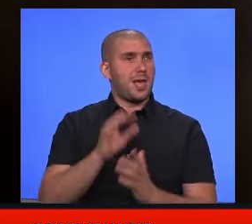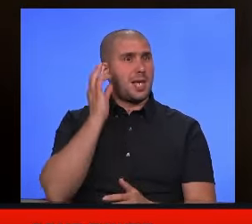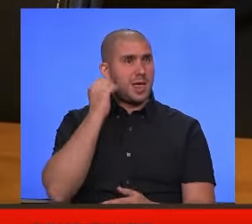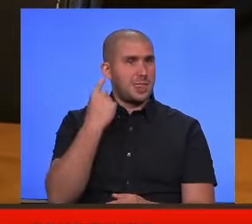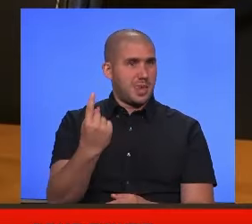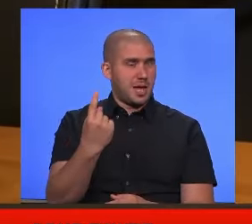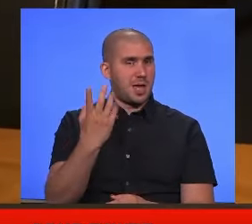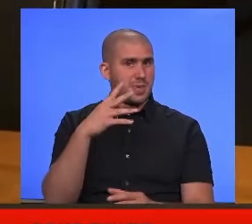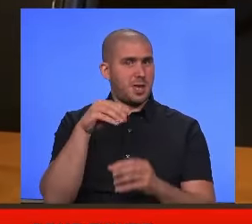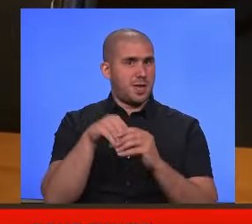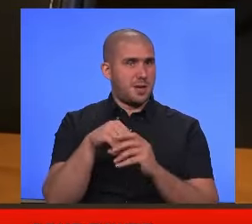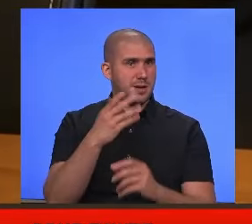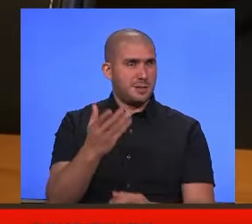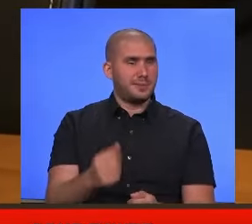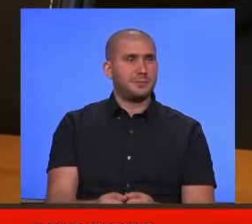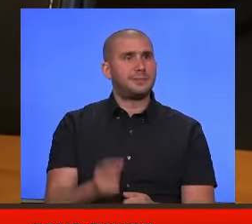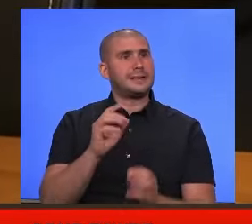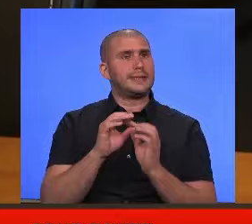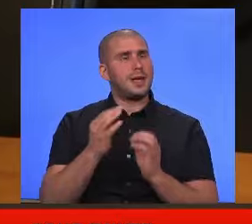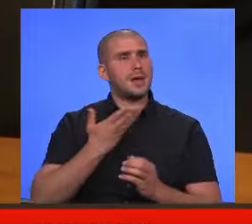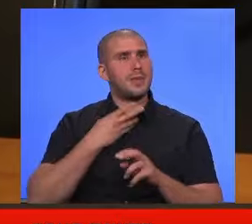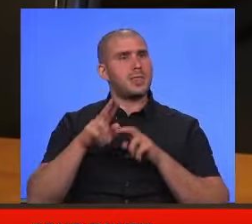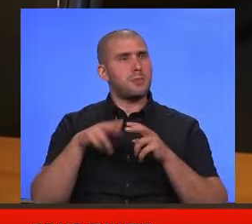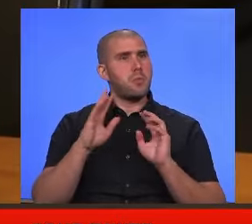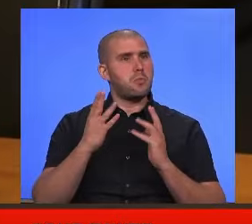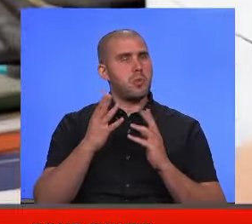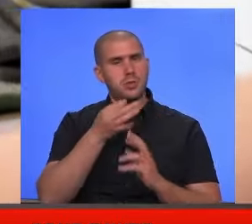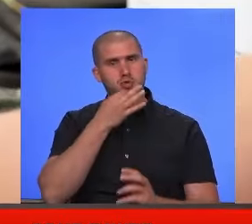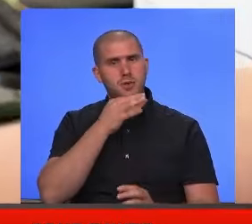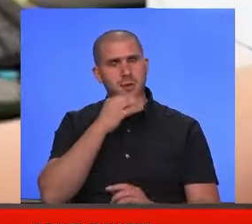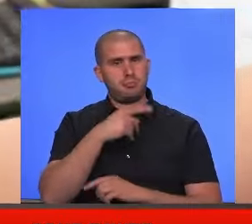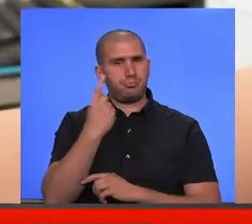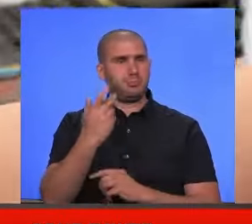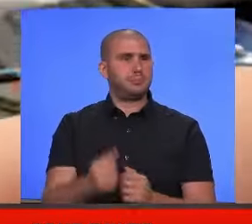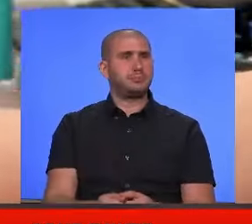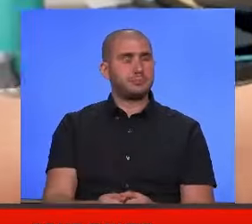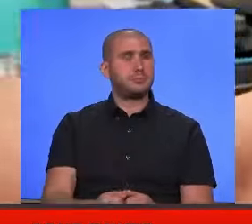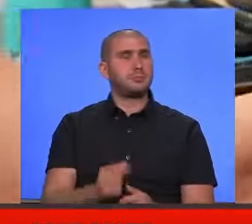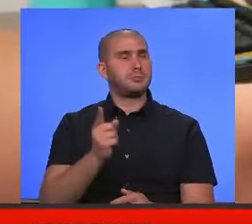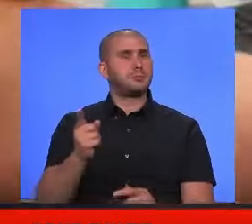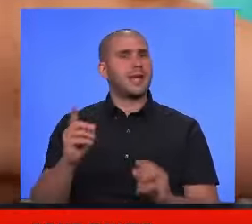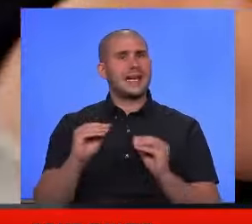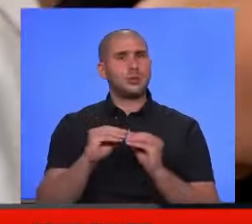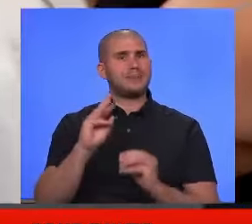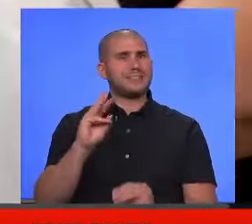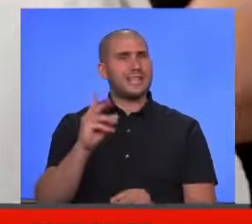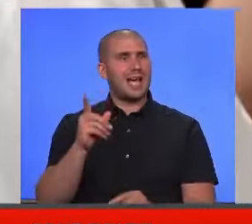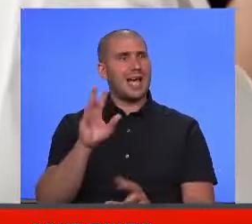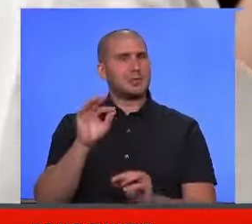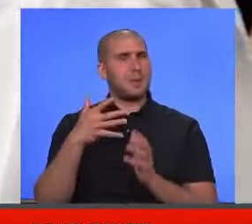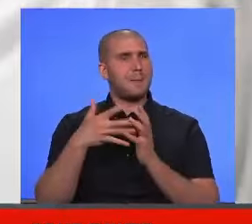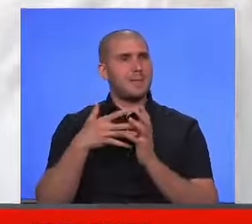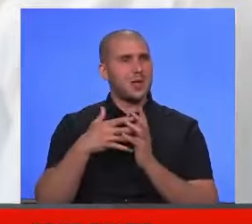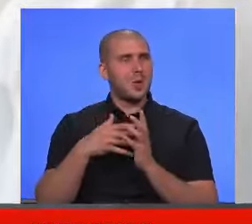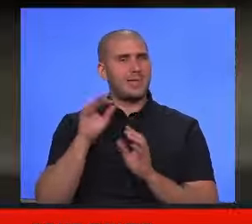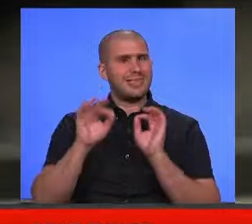בגלל הילדה הזאת שהייתה אצלם, שהתחילה לקבל טיפול ומאוד מאוד מאוד השתפרה. לא רק שחסכו משרה הקטנה עשרות בדיקות,